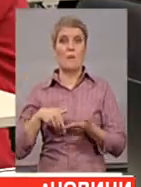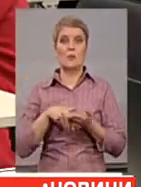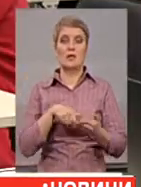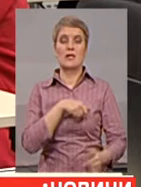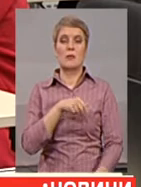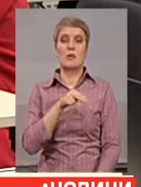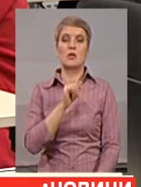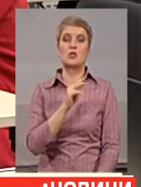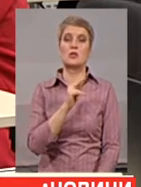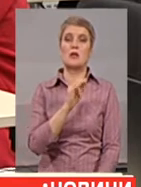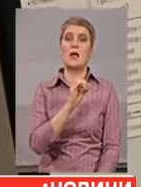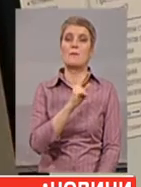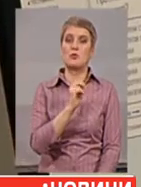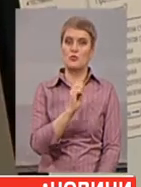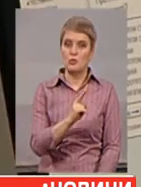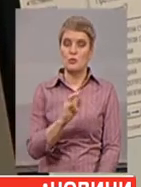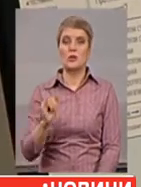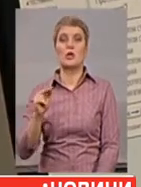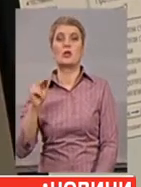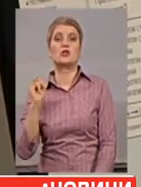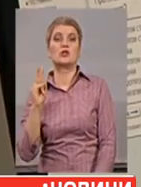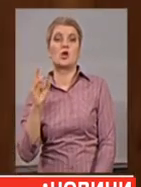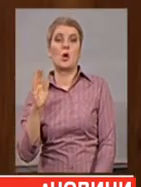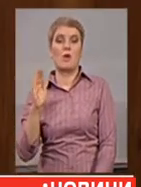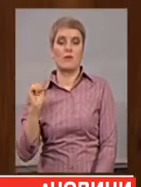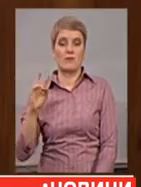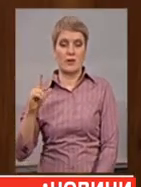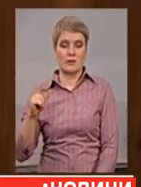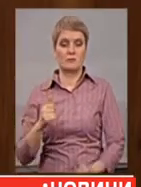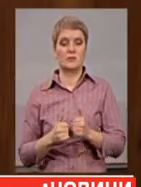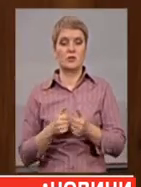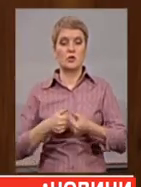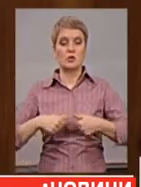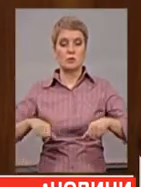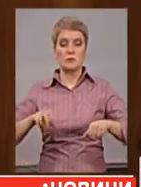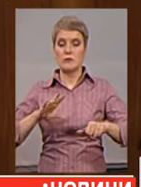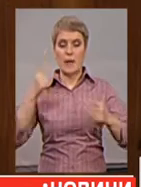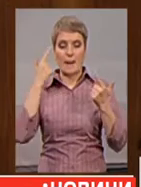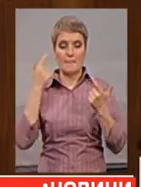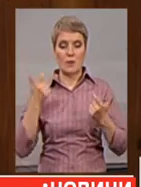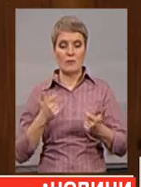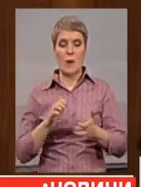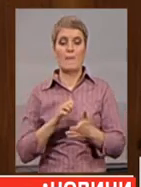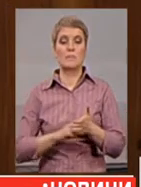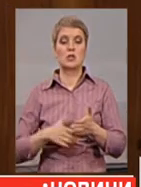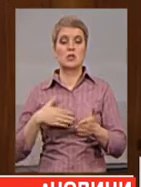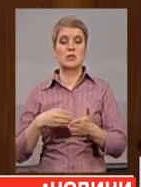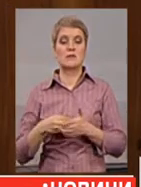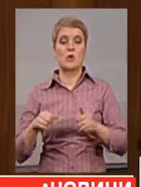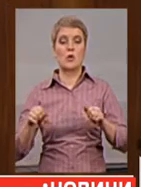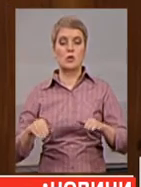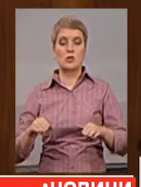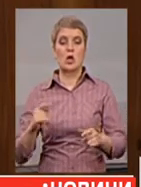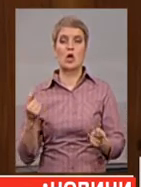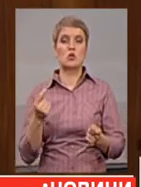Олександра Чіковані, яка працює в департаменті люстрації головним спеціалістом. Конкурсна комісія не повідомила причини свого рішення, чому